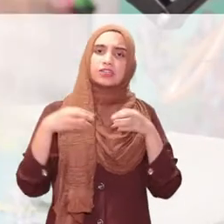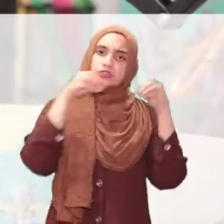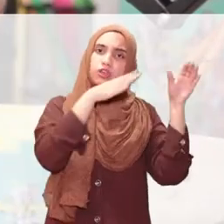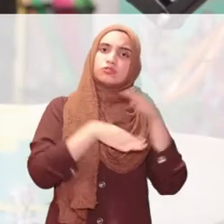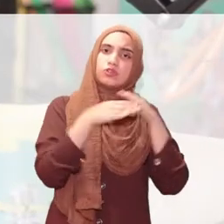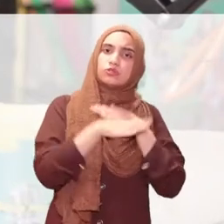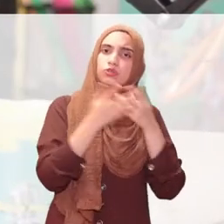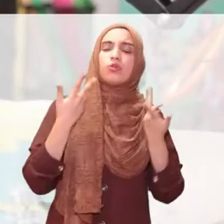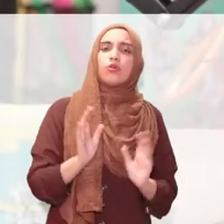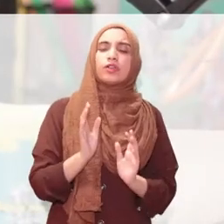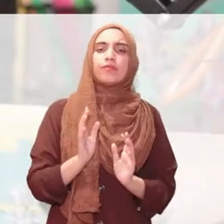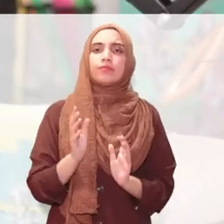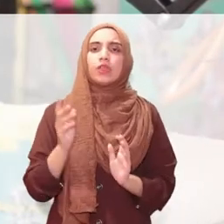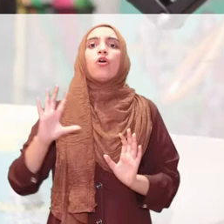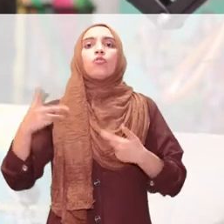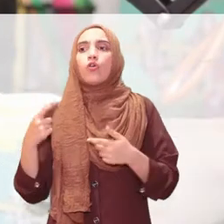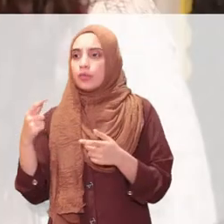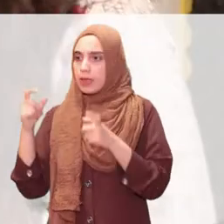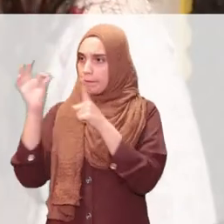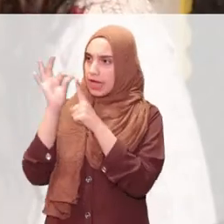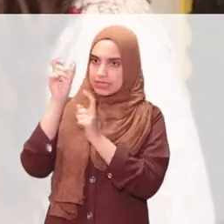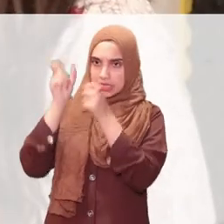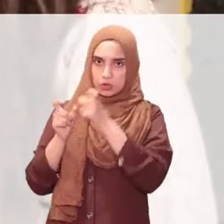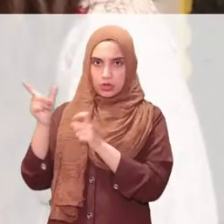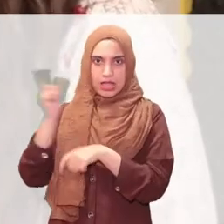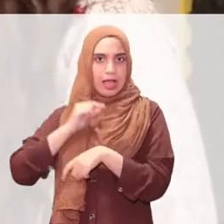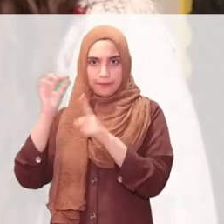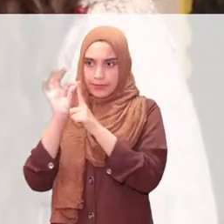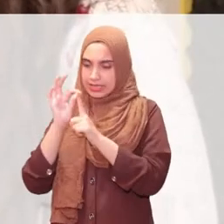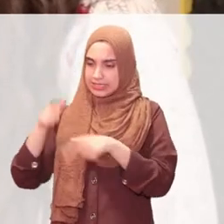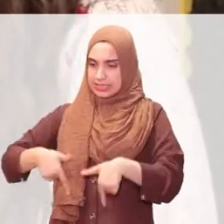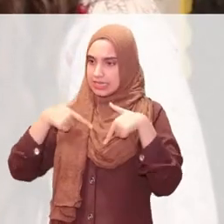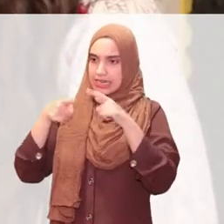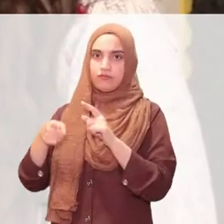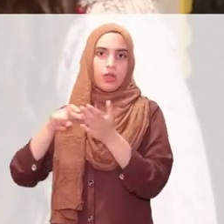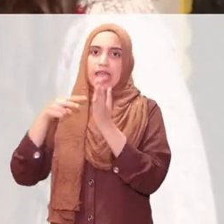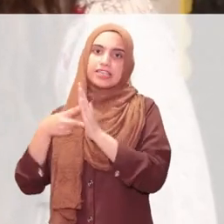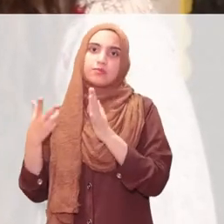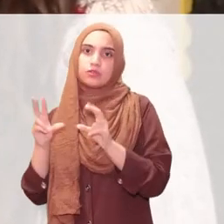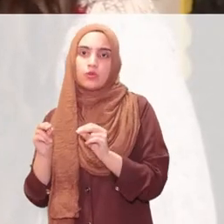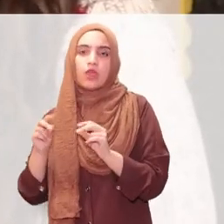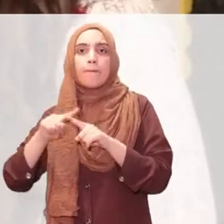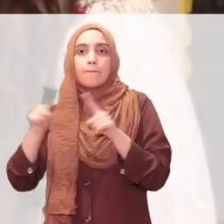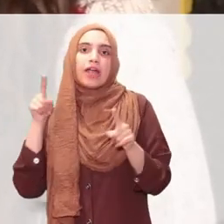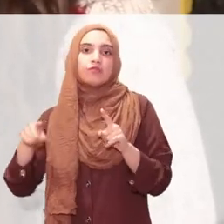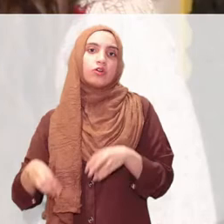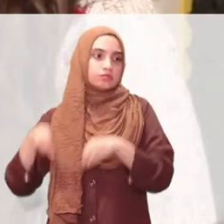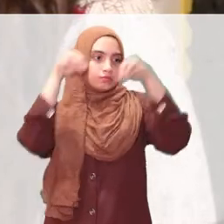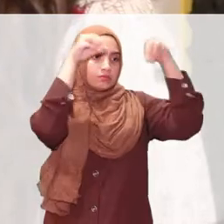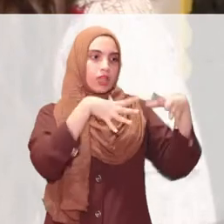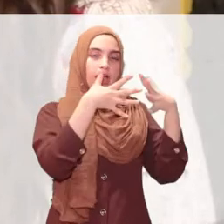नेगेटिव हो जाएगा और वास टेकन बैक रिकॉर्ड यह होल्ड ओंटो ए ग्य इसको सिर्फ इसलिए कि